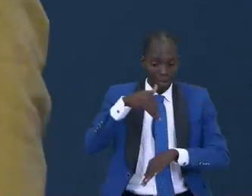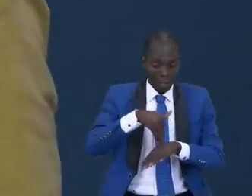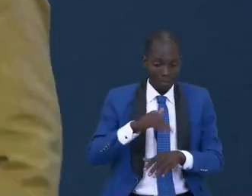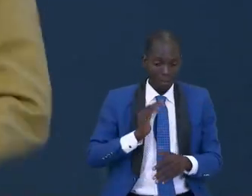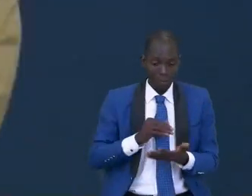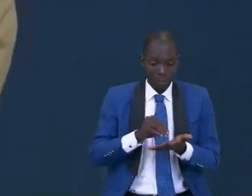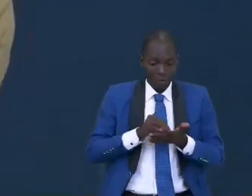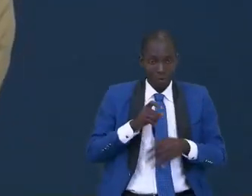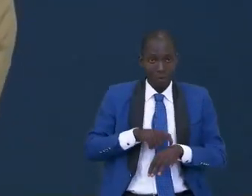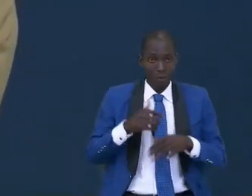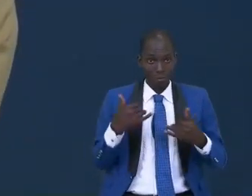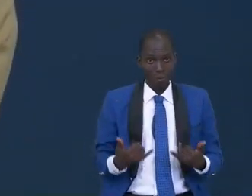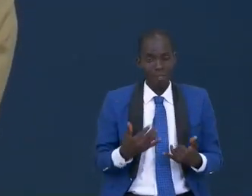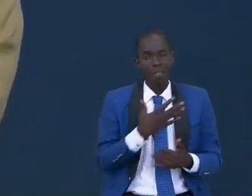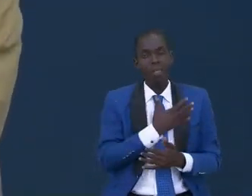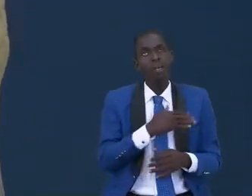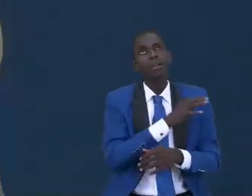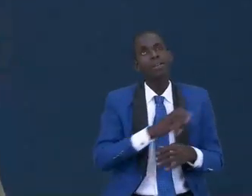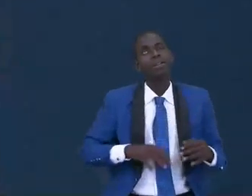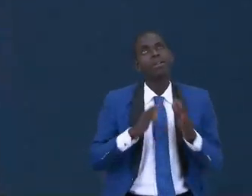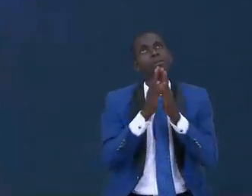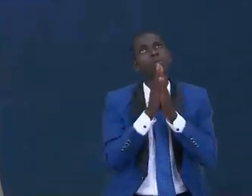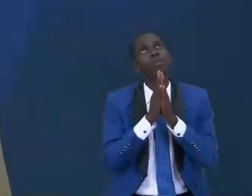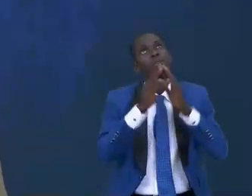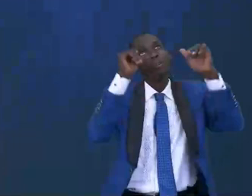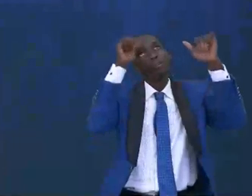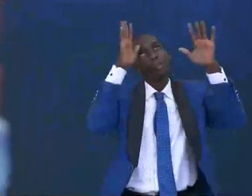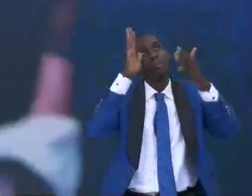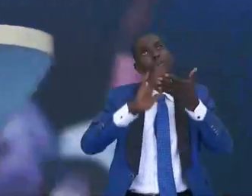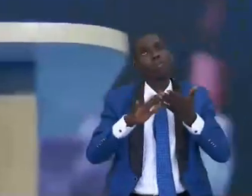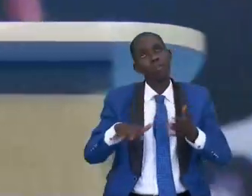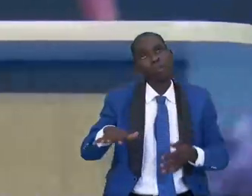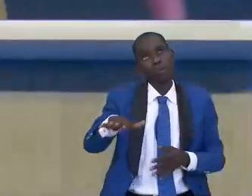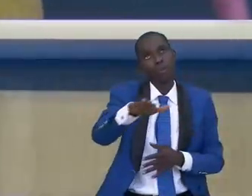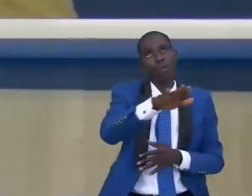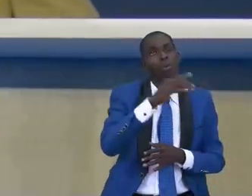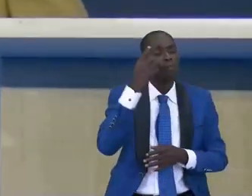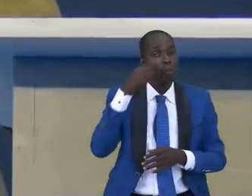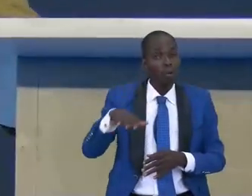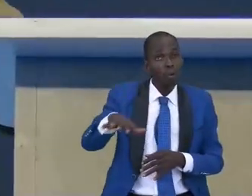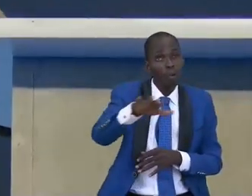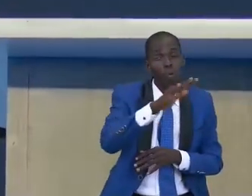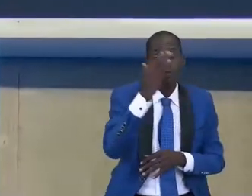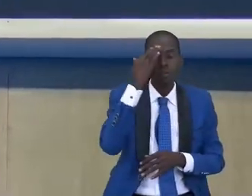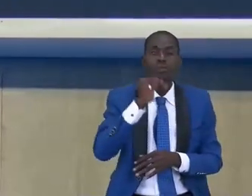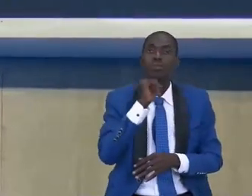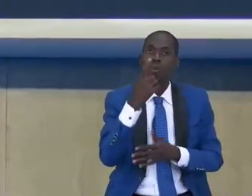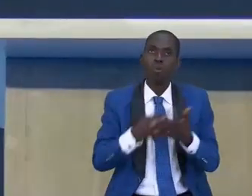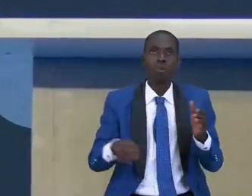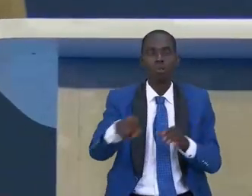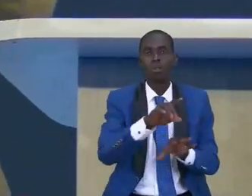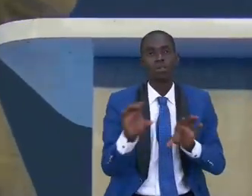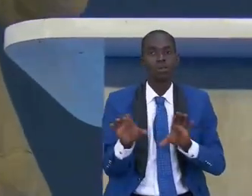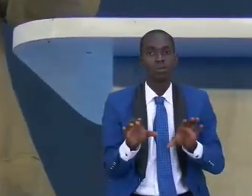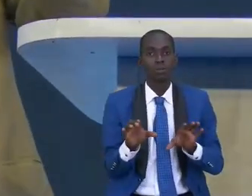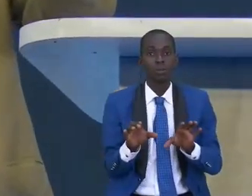gens d'à présent et il a dit, Père, pardonne-leur, car ils ne savent pas ce